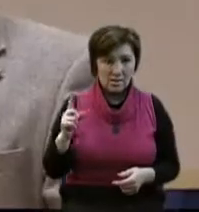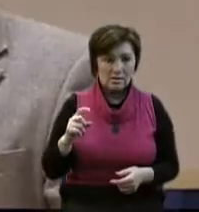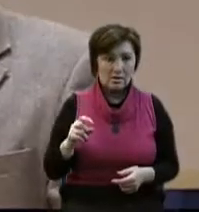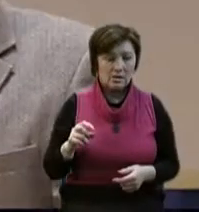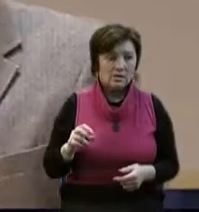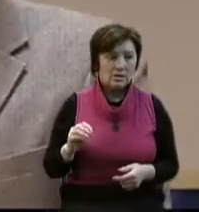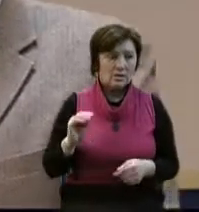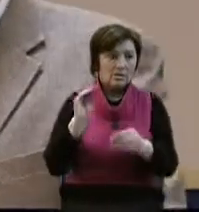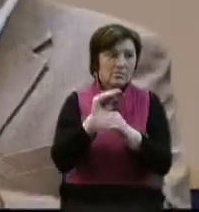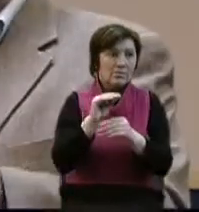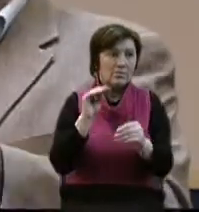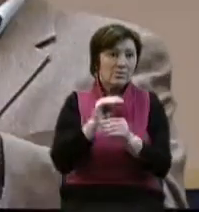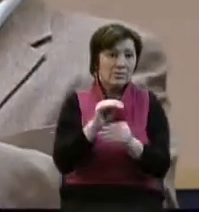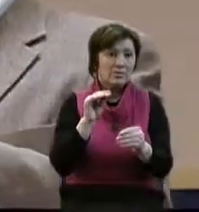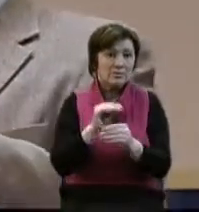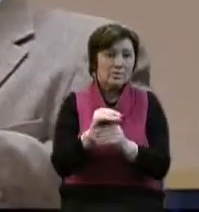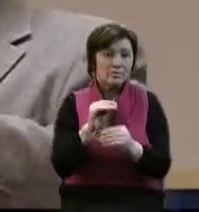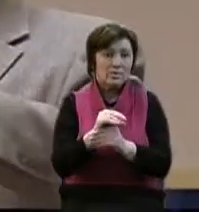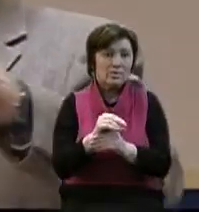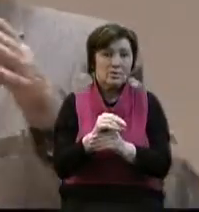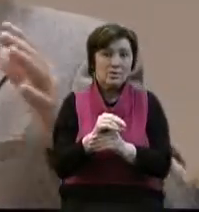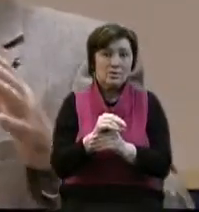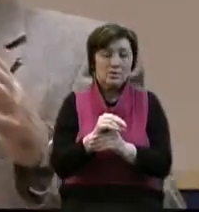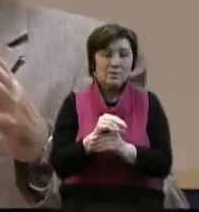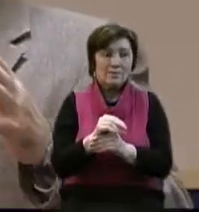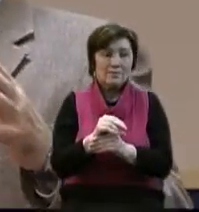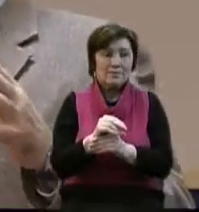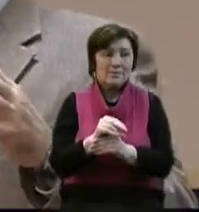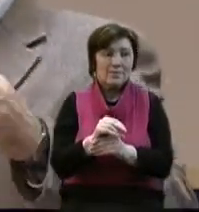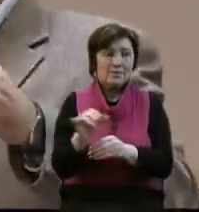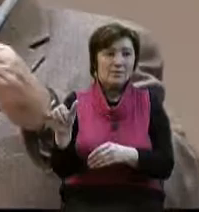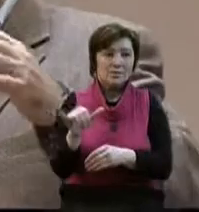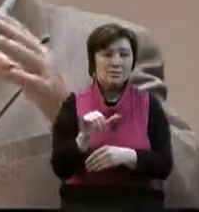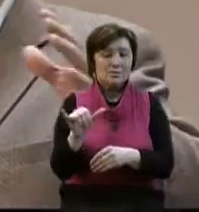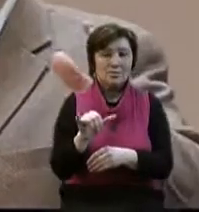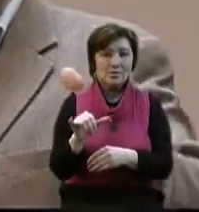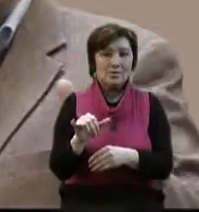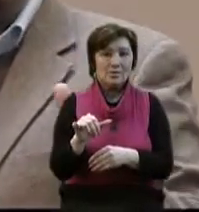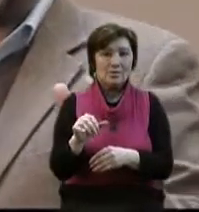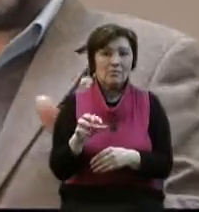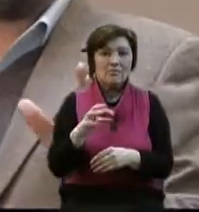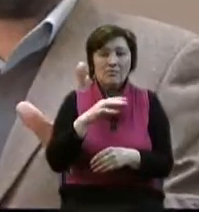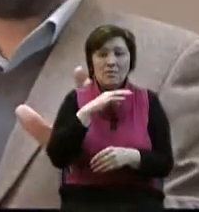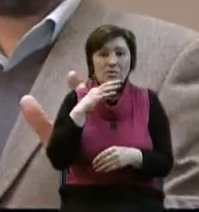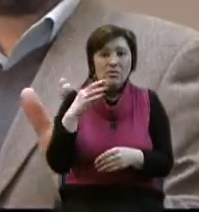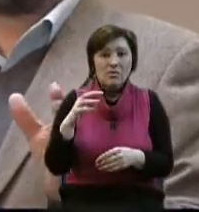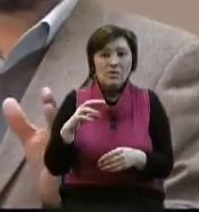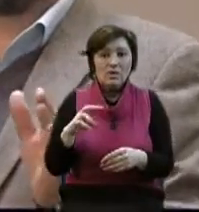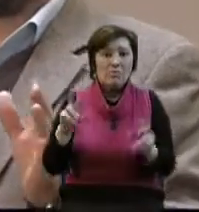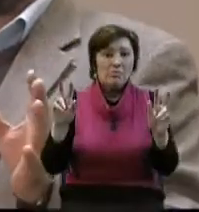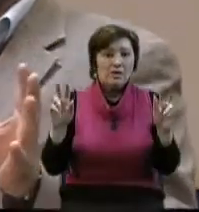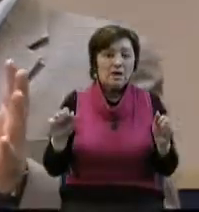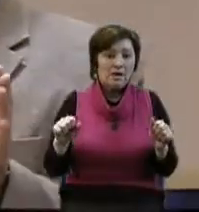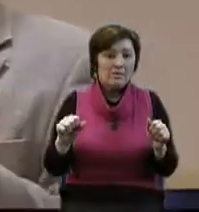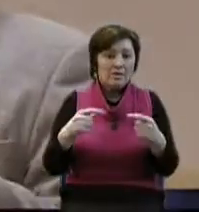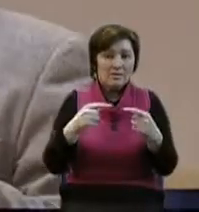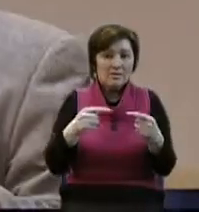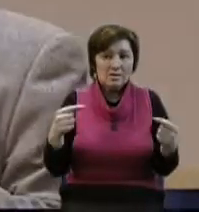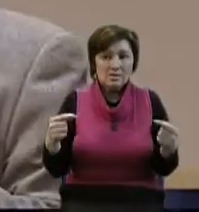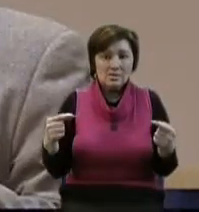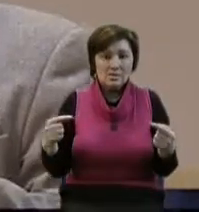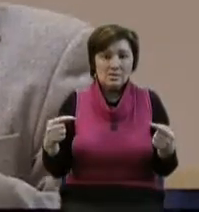приумножили или настолько развили вот это понимание субботы и сделали столько много правил, что вот